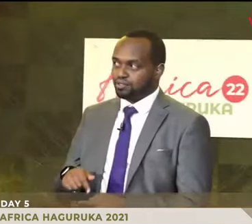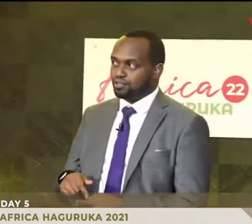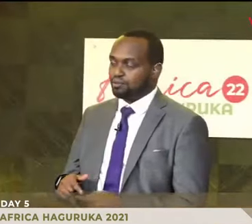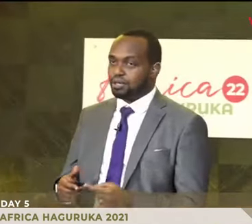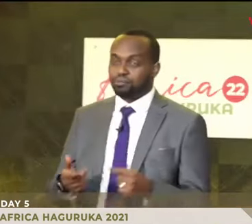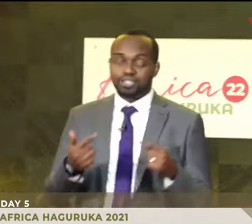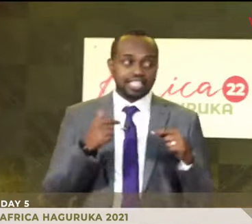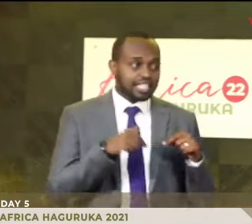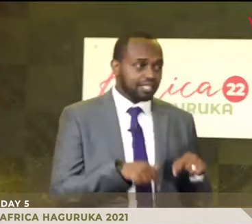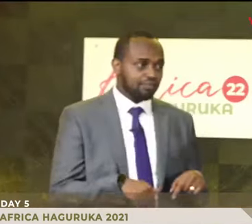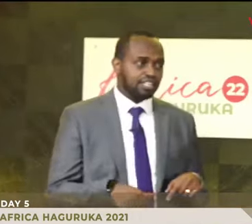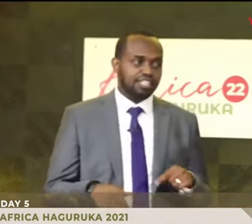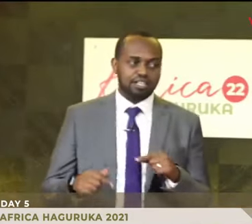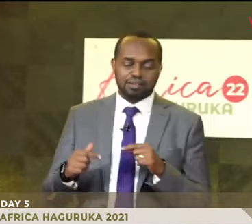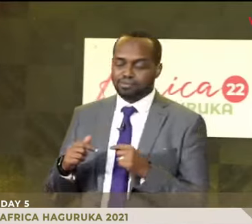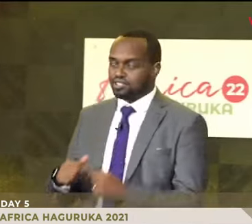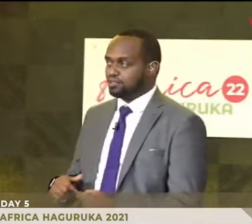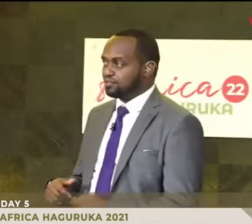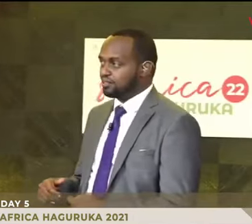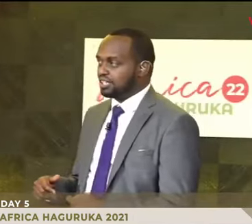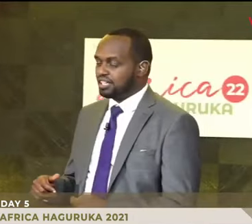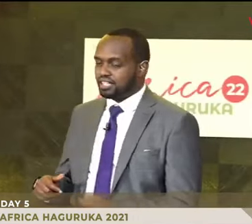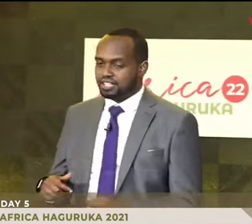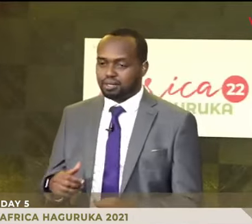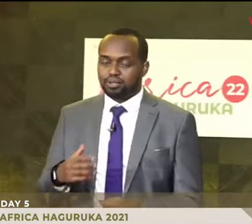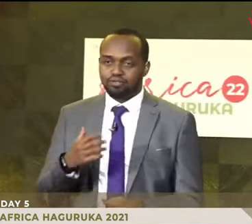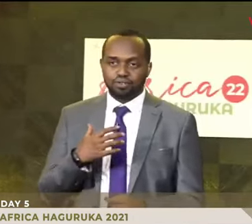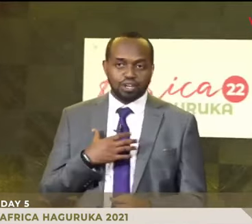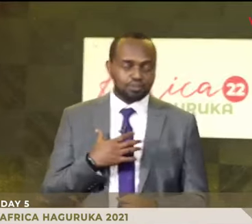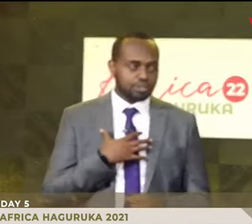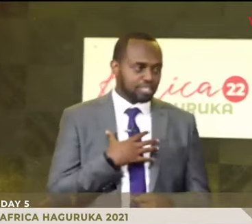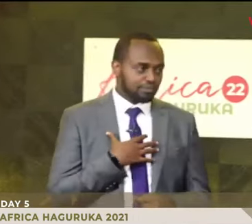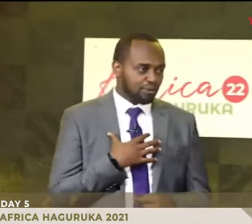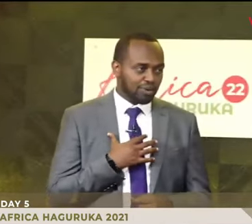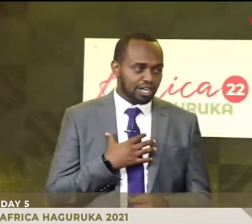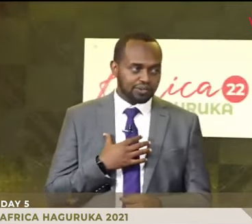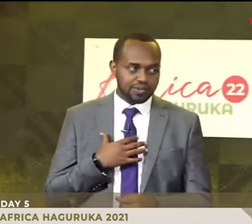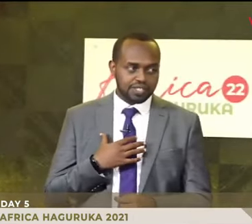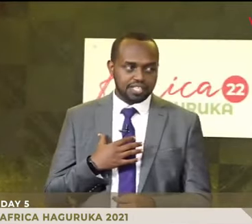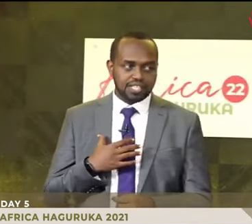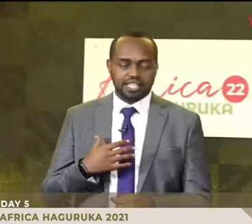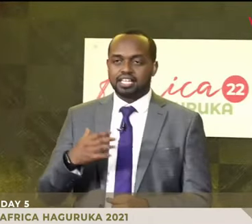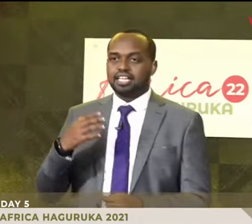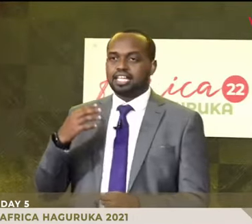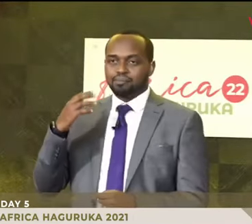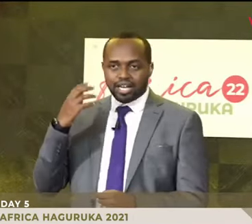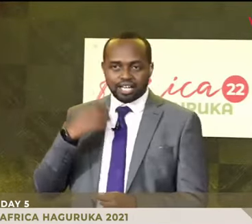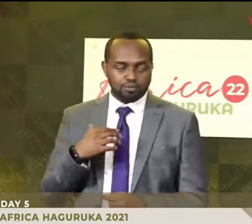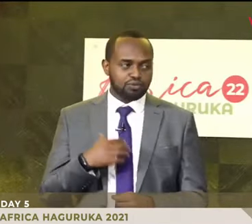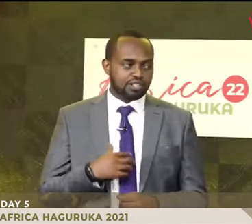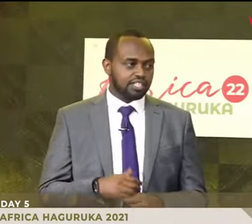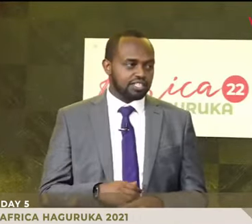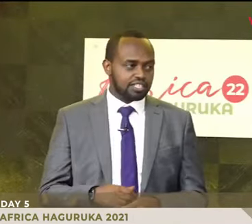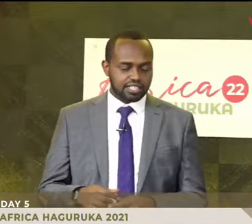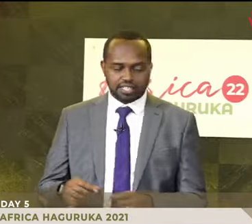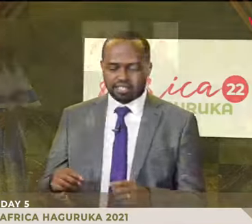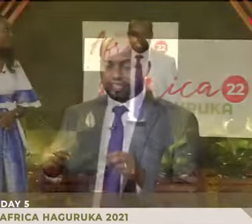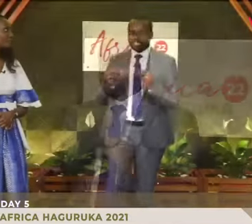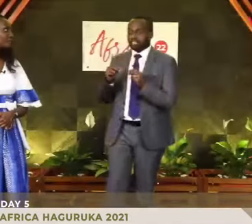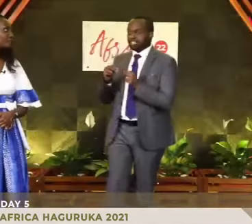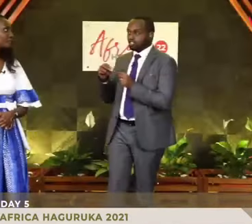mu gihugu, muterere imbere mu gihugu. Ijambo rivuye ku mutima w'umuhanuzi, Imana